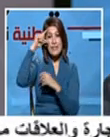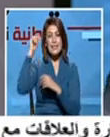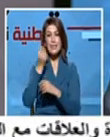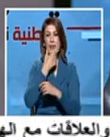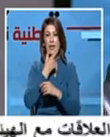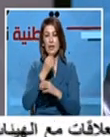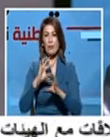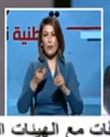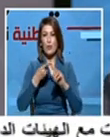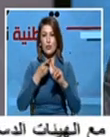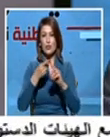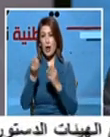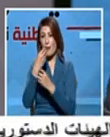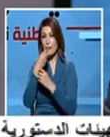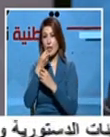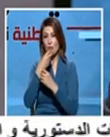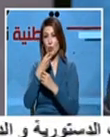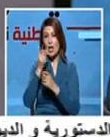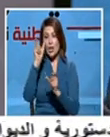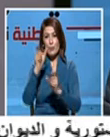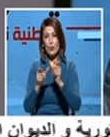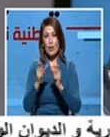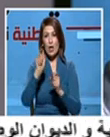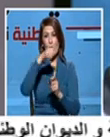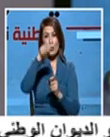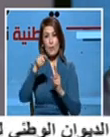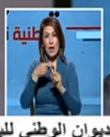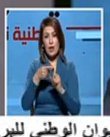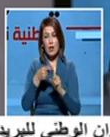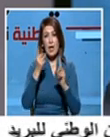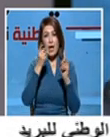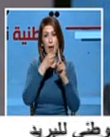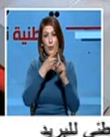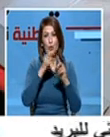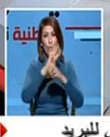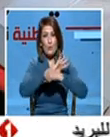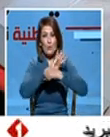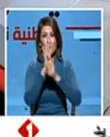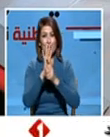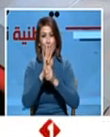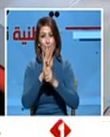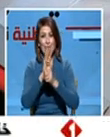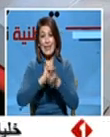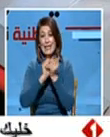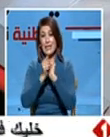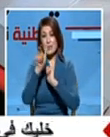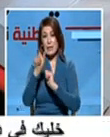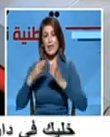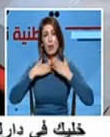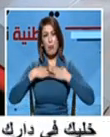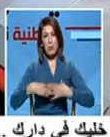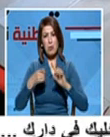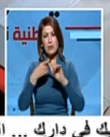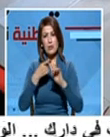ولا سخانه ياخذوا لي زونتيفلان، ورات اللي الكوفيد كيف ياخذوه ويعملوا لهم تعكرات كبيره برشا. دونك شنو نقولوا لهم؟ ماذا